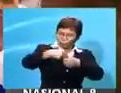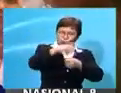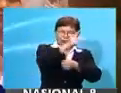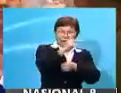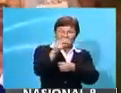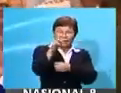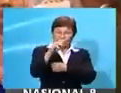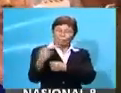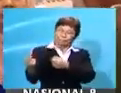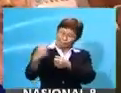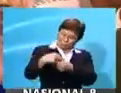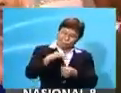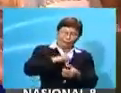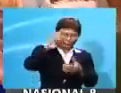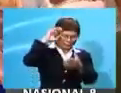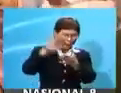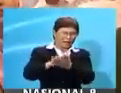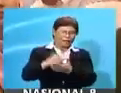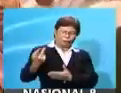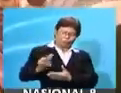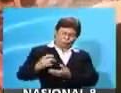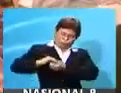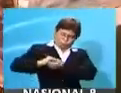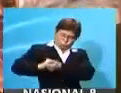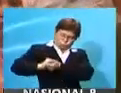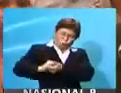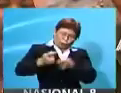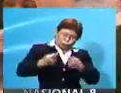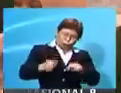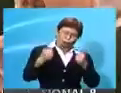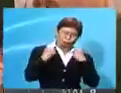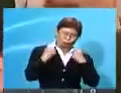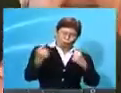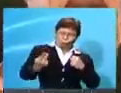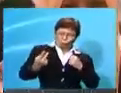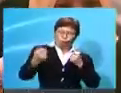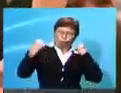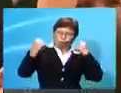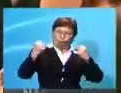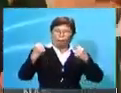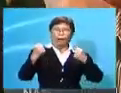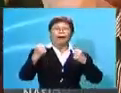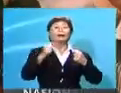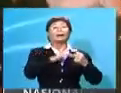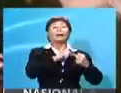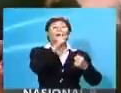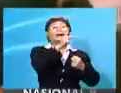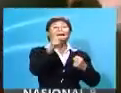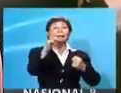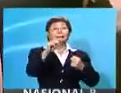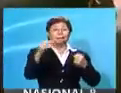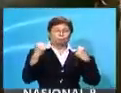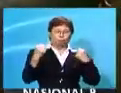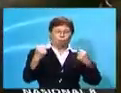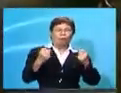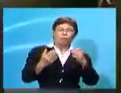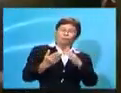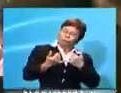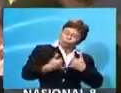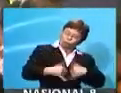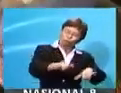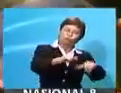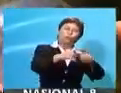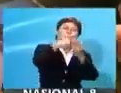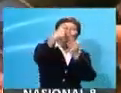media Malaysia dan saya percaya gingan saya dan beliau kita akan Cuba memantapkan lagilah Kementerian ini dalam meneruskan